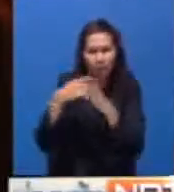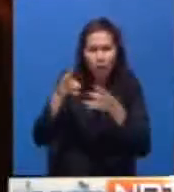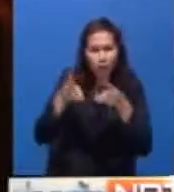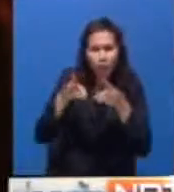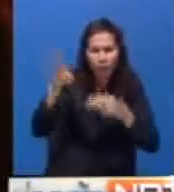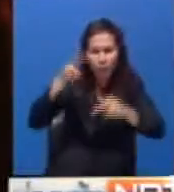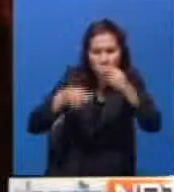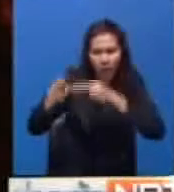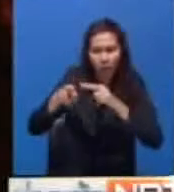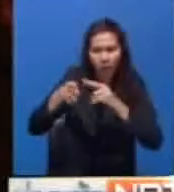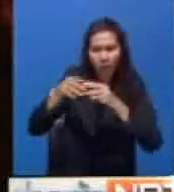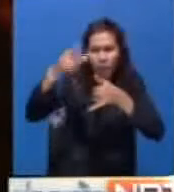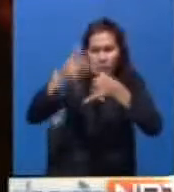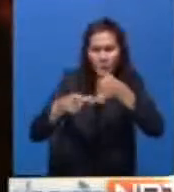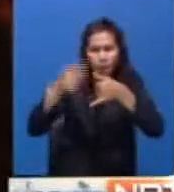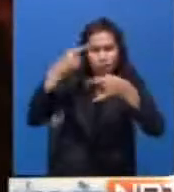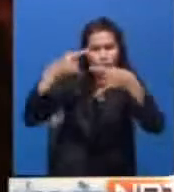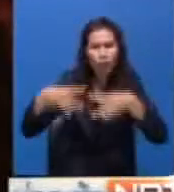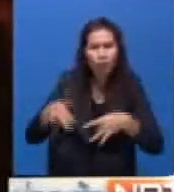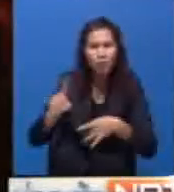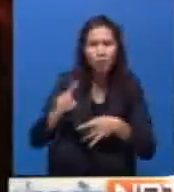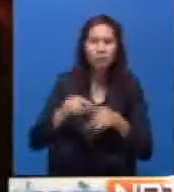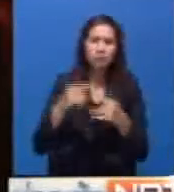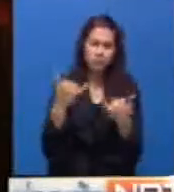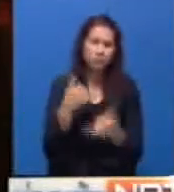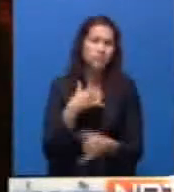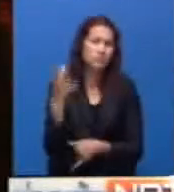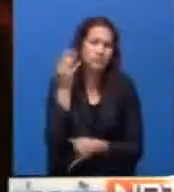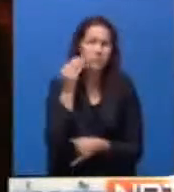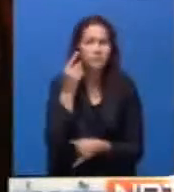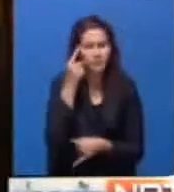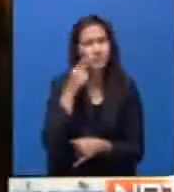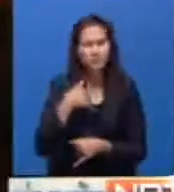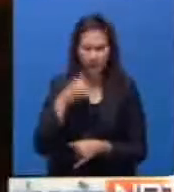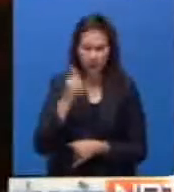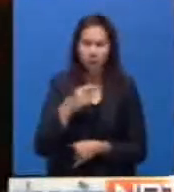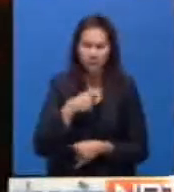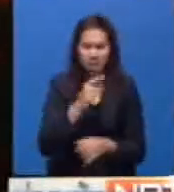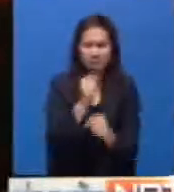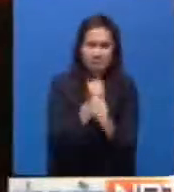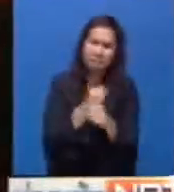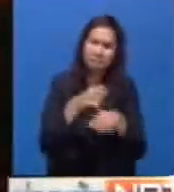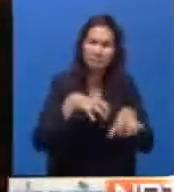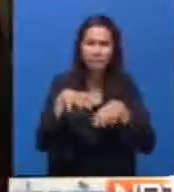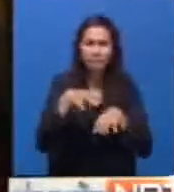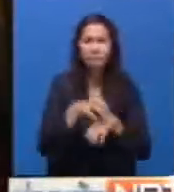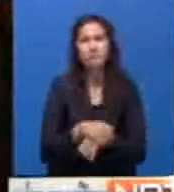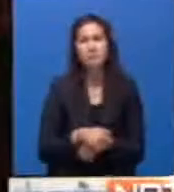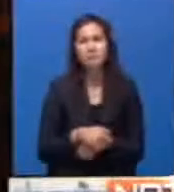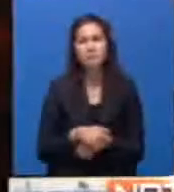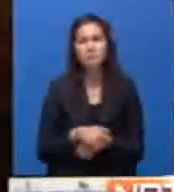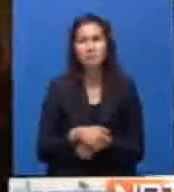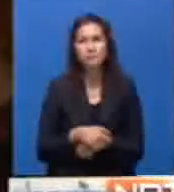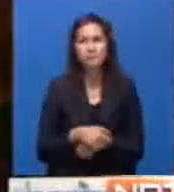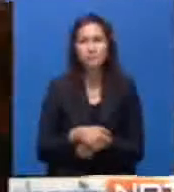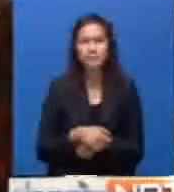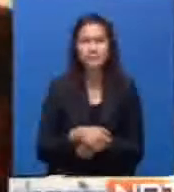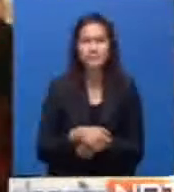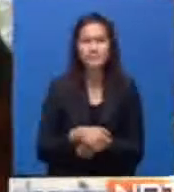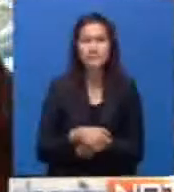ไงใครหน้าที่ตรวจสอบเพราะสิ่งที่ผมได้ยินมาจากตำรวจเนี่ยก็เป็นอะไรที่ผมต้องไปถามเขาเหมือนกันนะครับแต่เพื่อให้ผมพูดนะครับว่าคืออะ